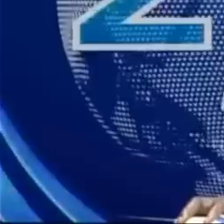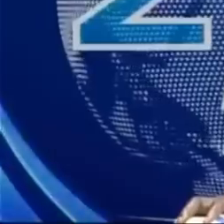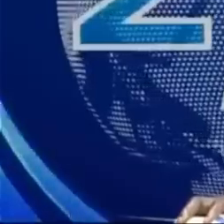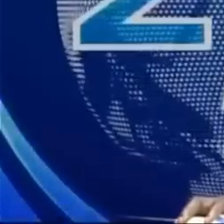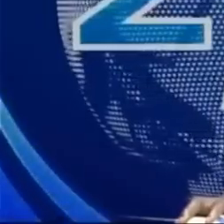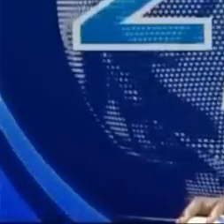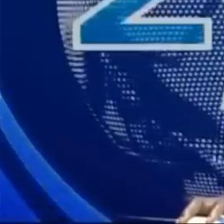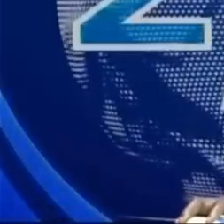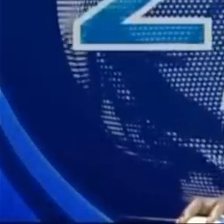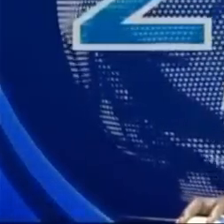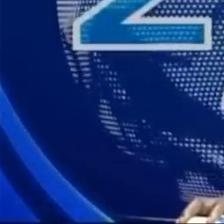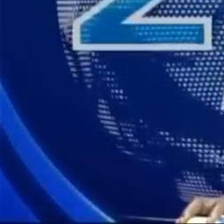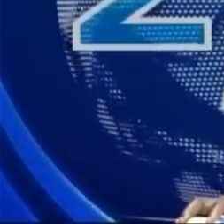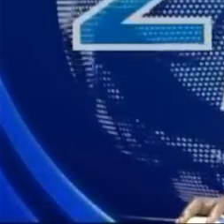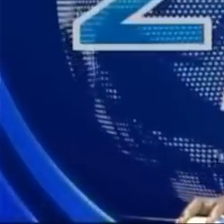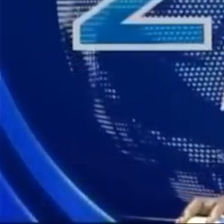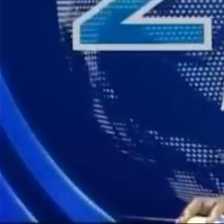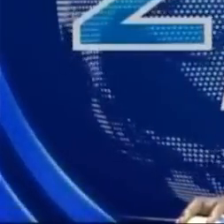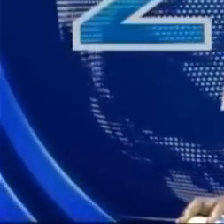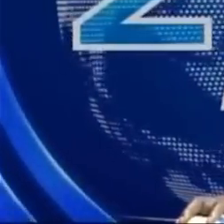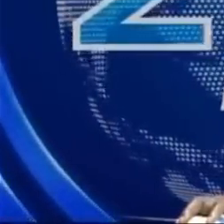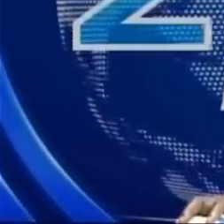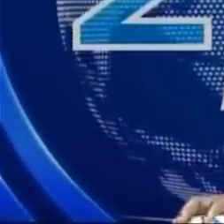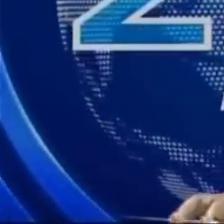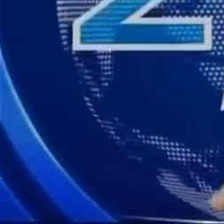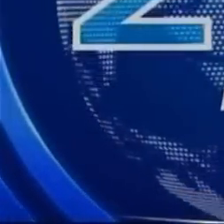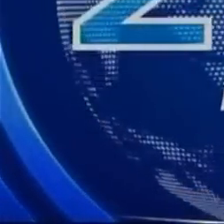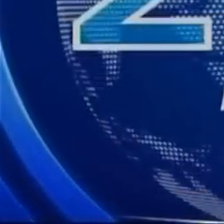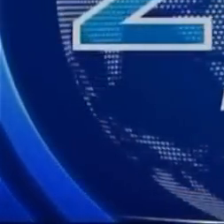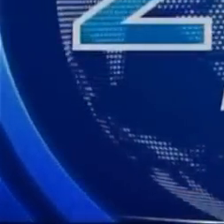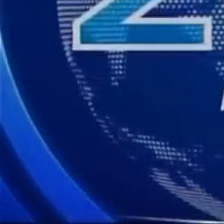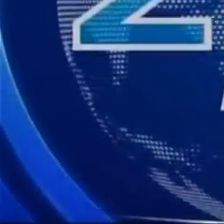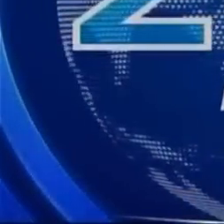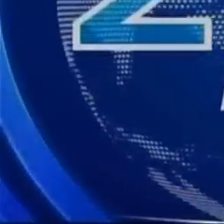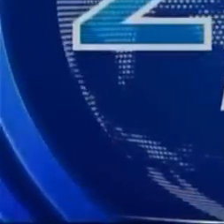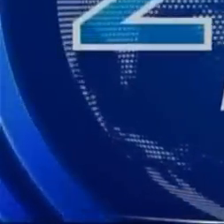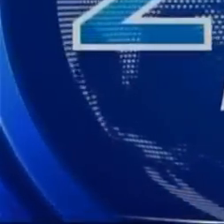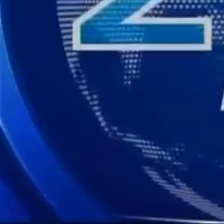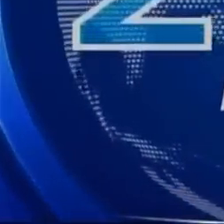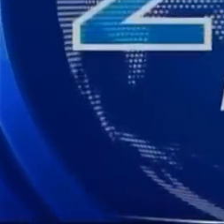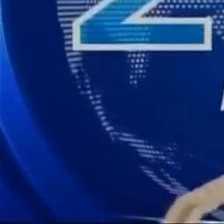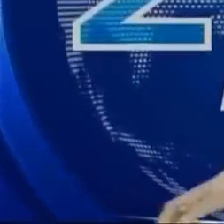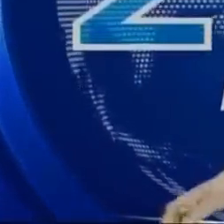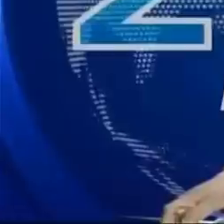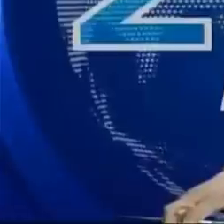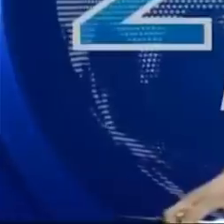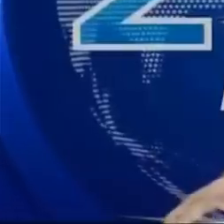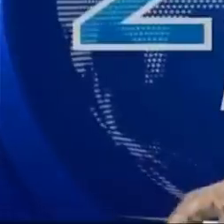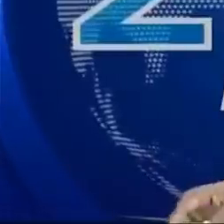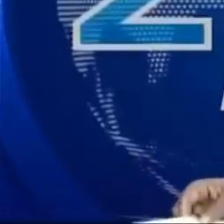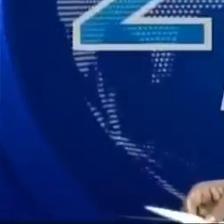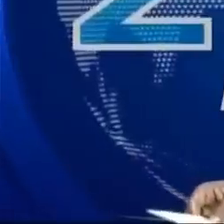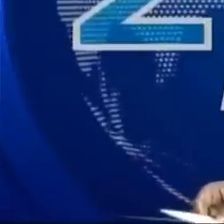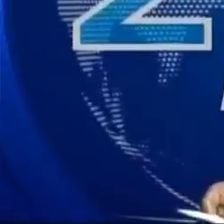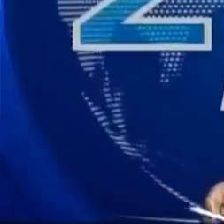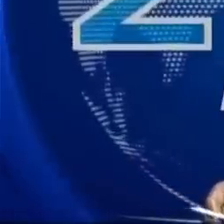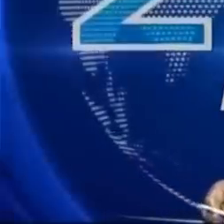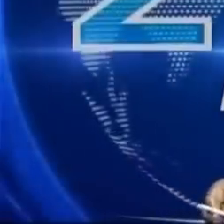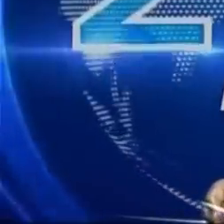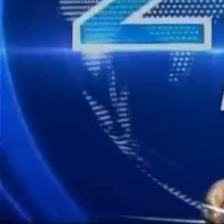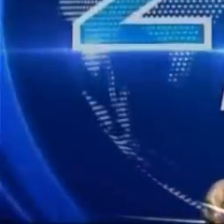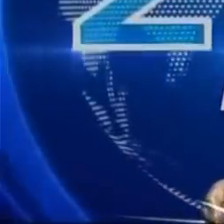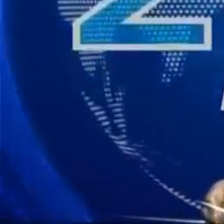oeuvre des décisions prises à nairobie le 30 juin dernier sur le précontentement du 1 2 3 images et commentaires